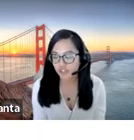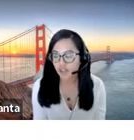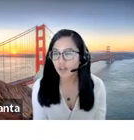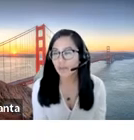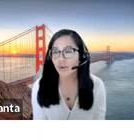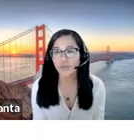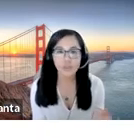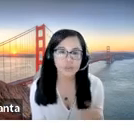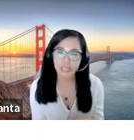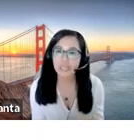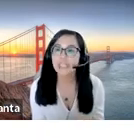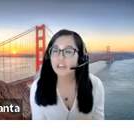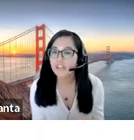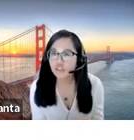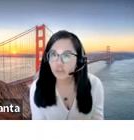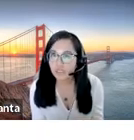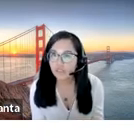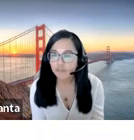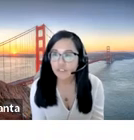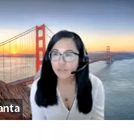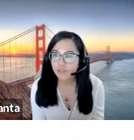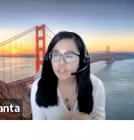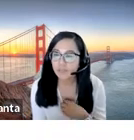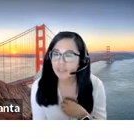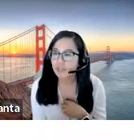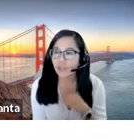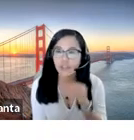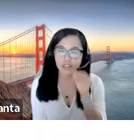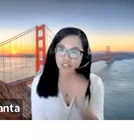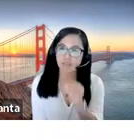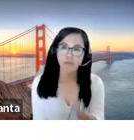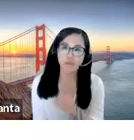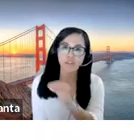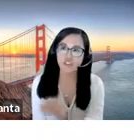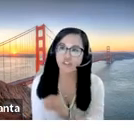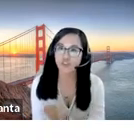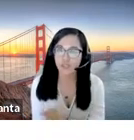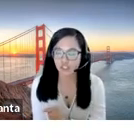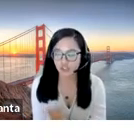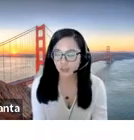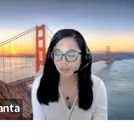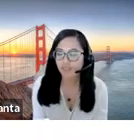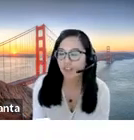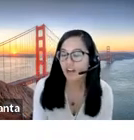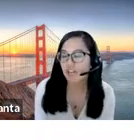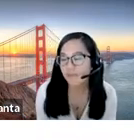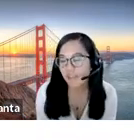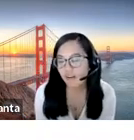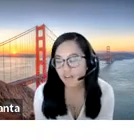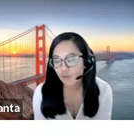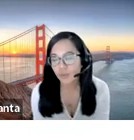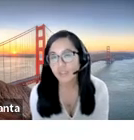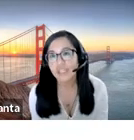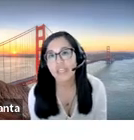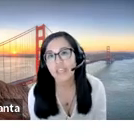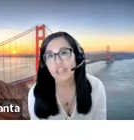age, all the way through the end of their 21st birthday meaning right the day before they turn 22. They